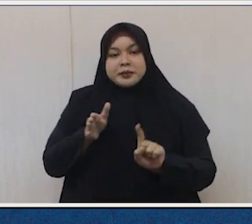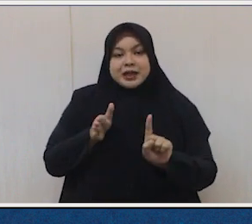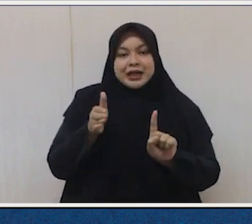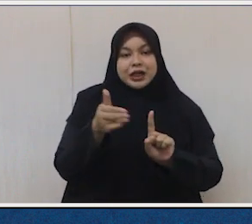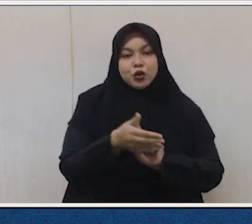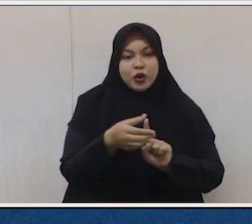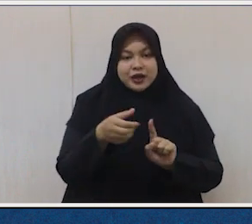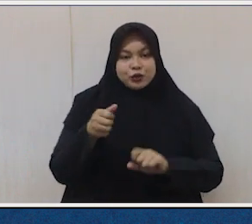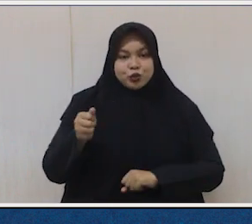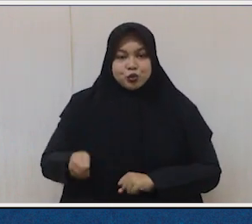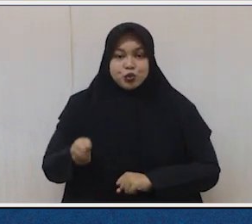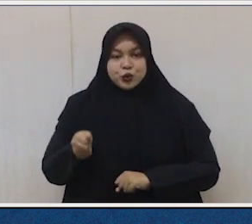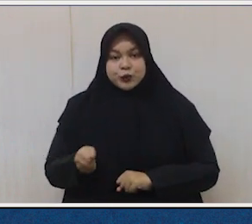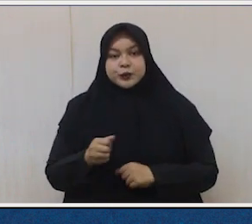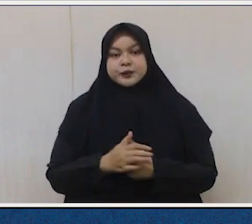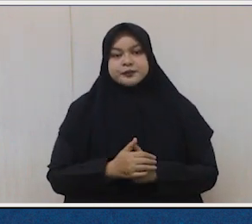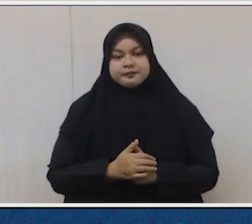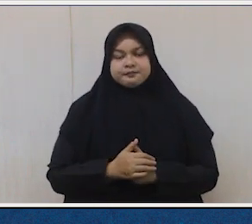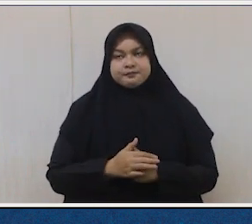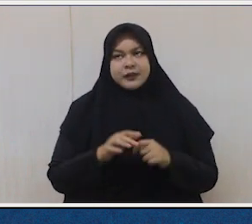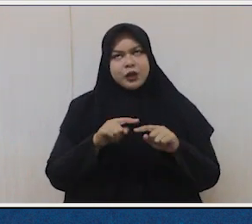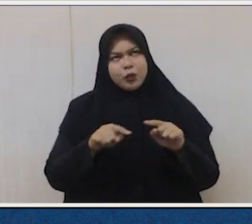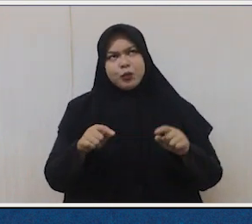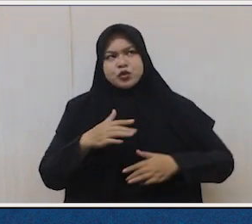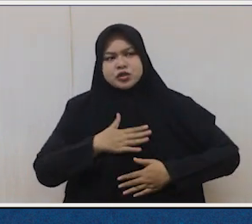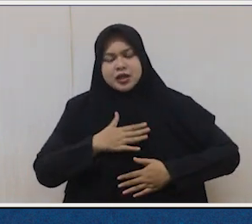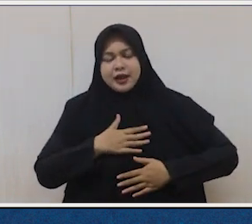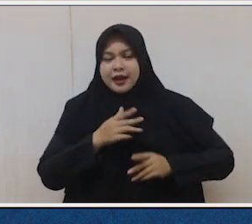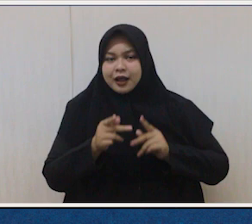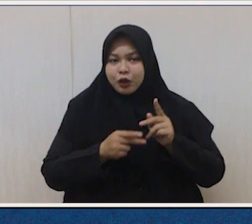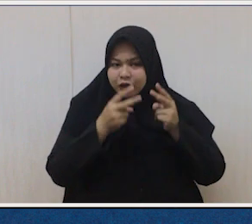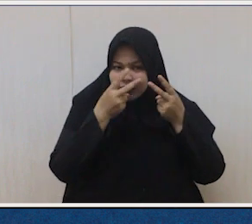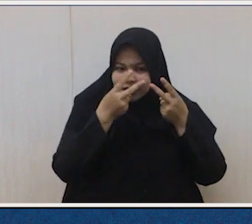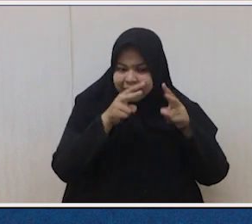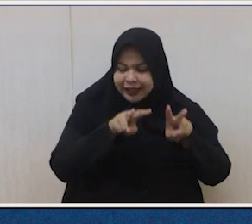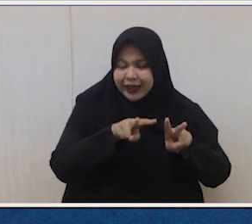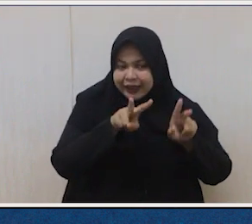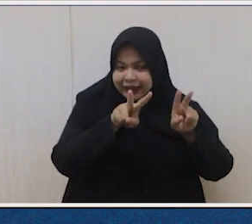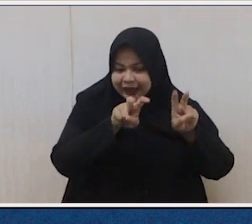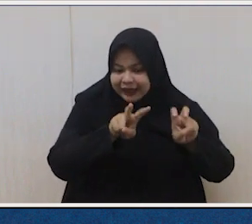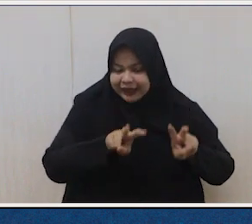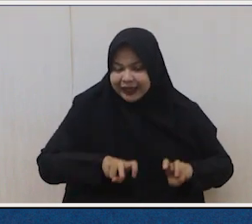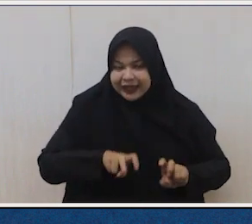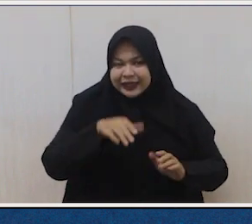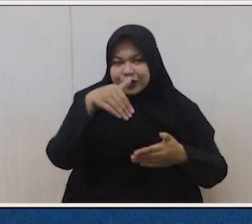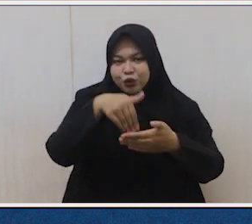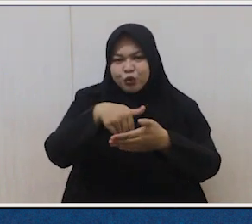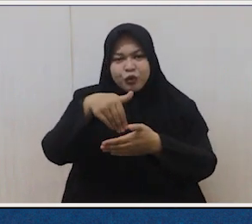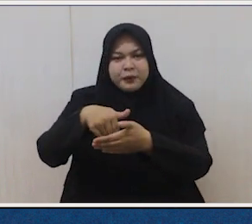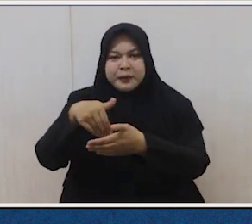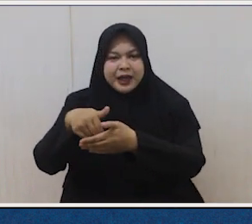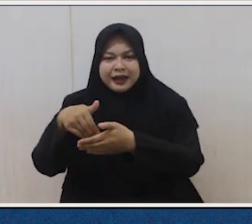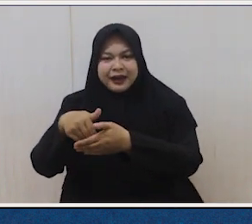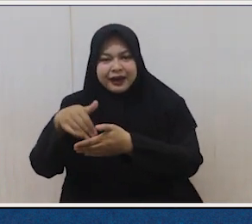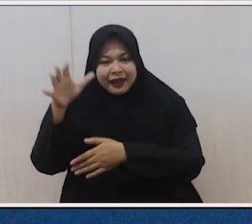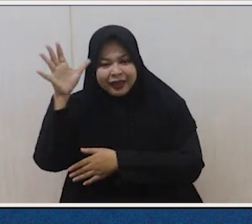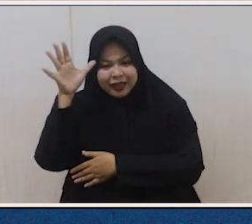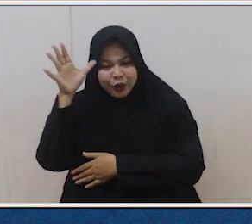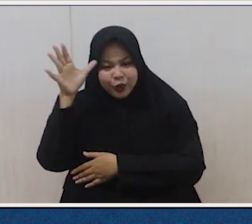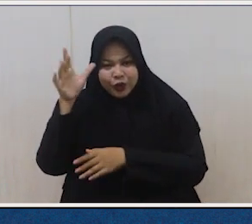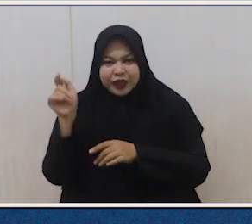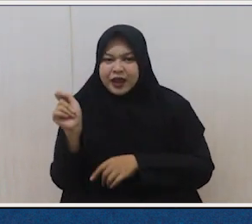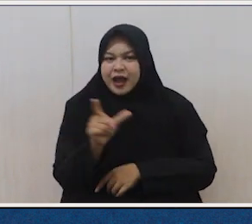ini walaupun eh saya kalau dilihat dari dokumen-dokumennya agak kehilangan tanggal berapa dan kapannya ya karena itu